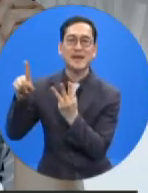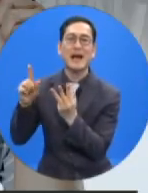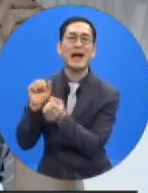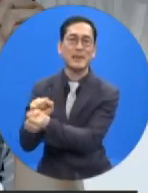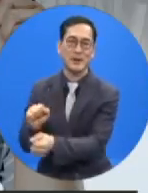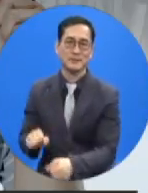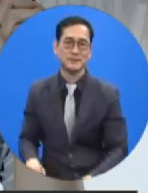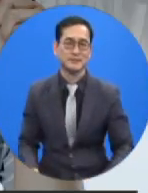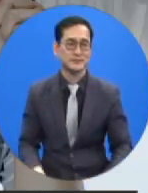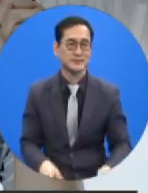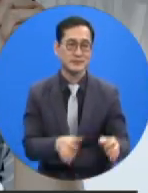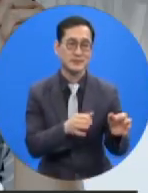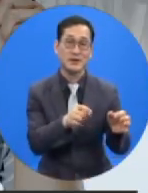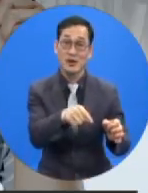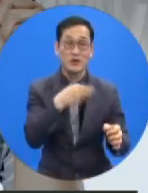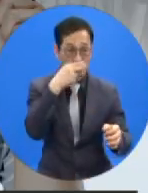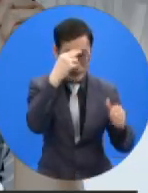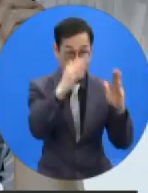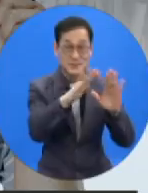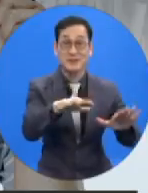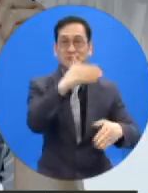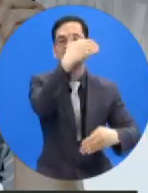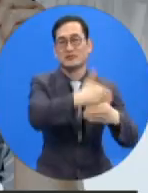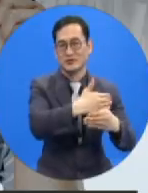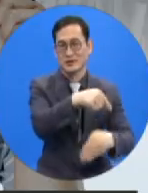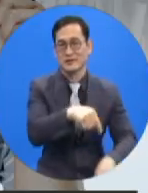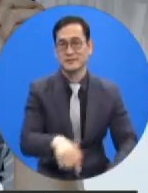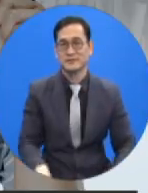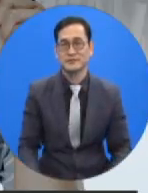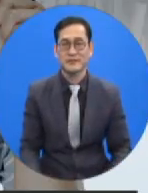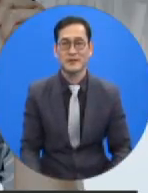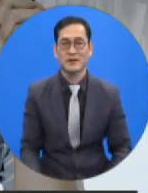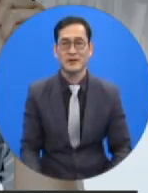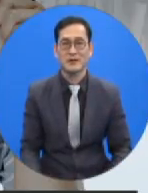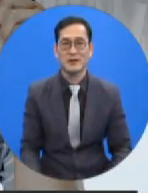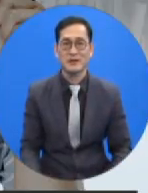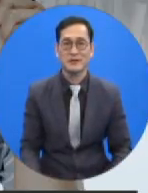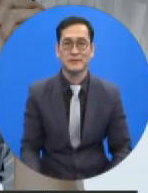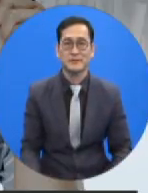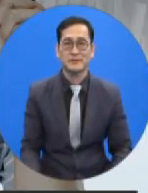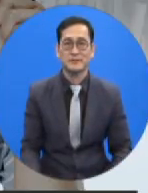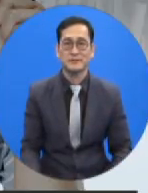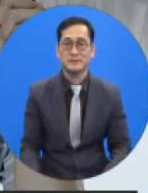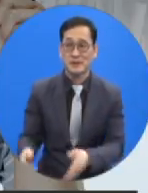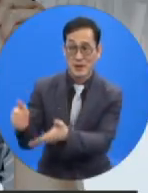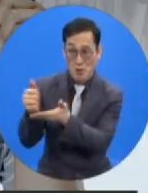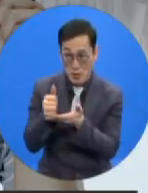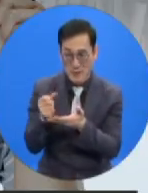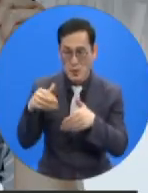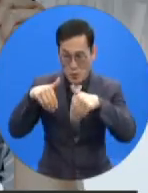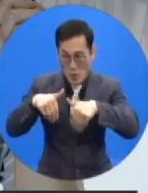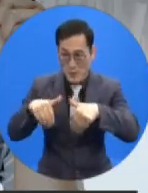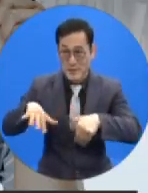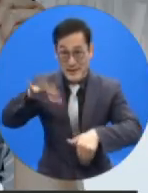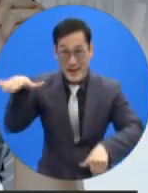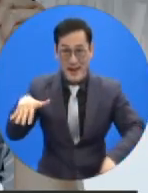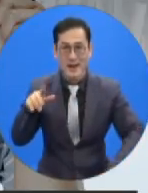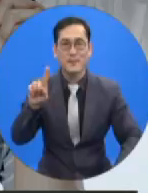문을 닫았어요. 휴업 중입니다. A씨가 근무 시간대에 다녀간 손님 및 종업원 150여 명을